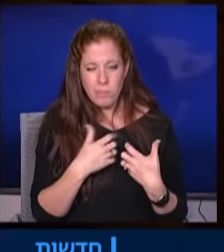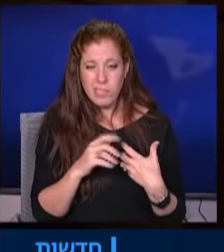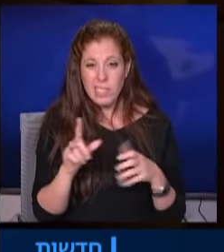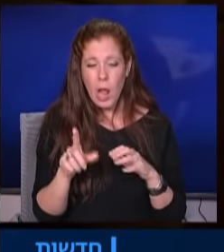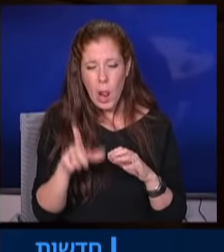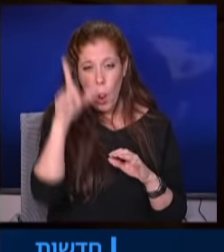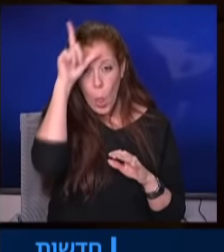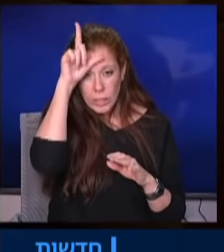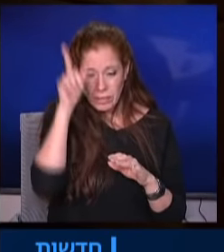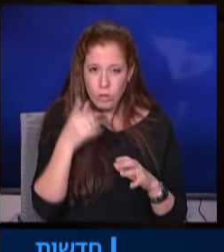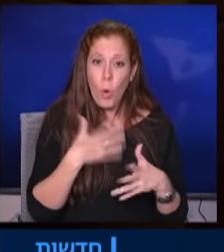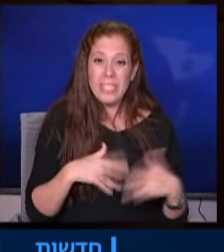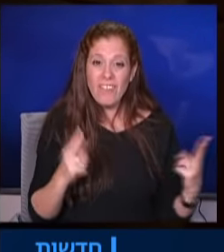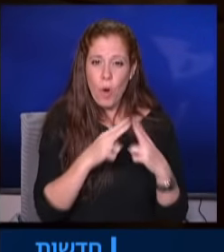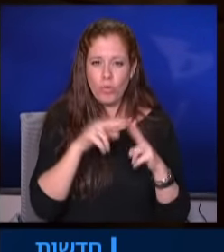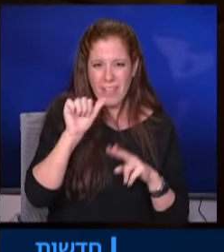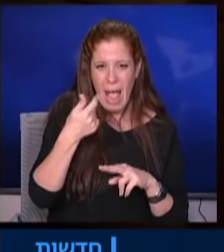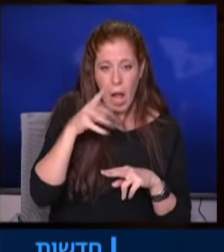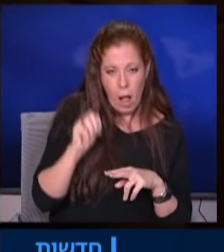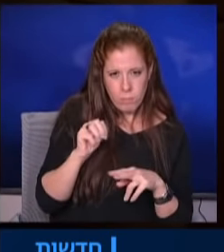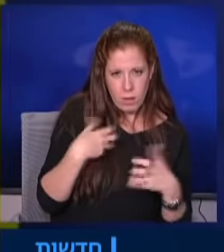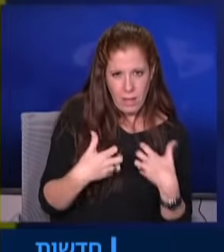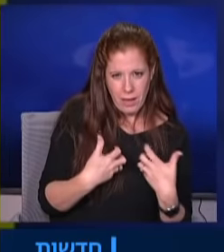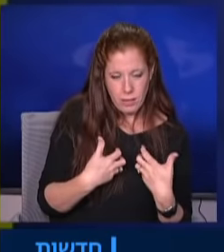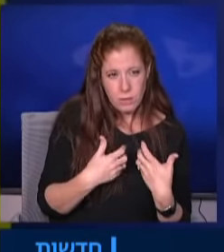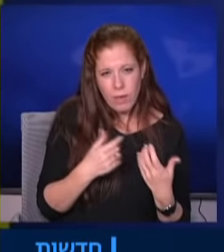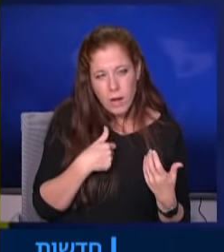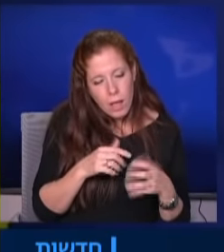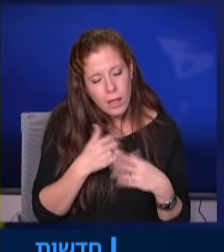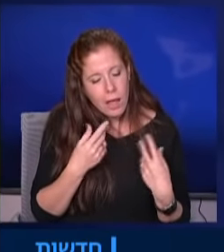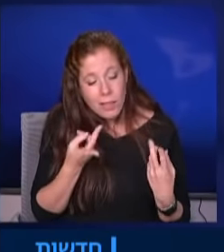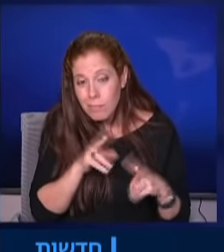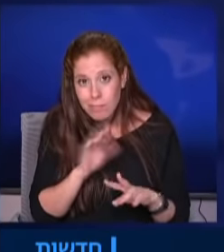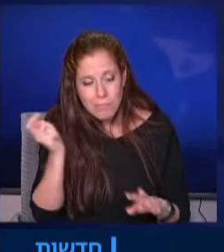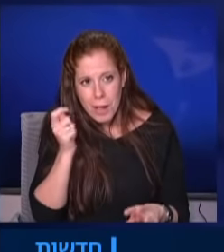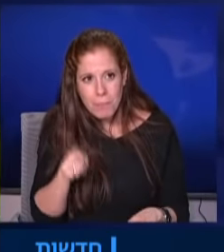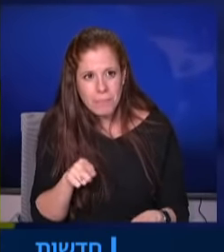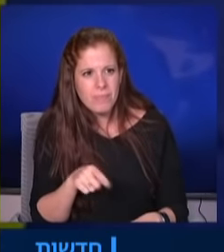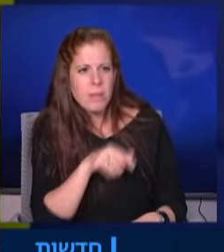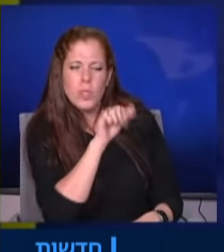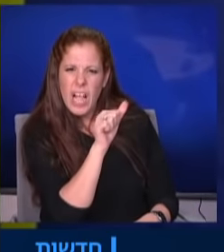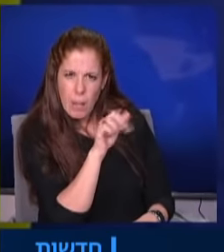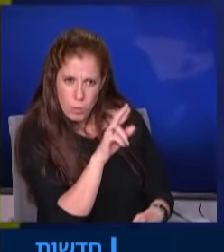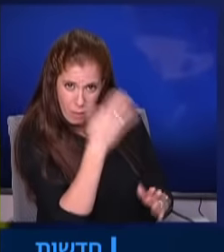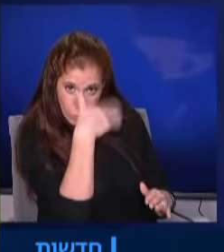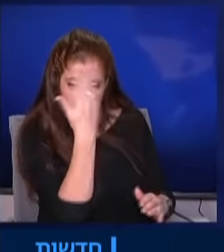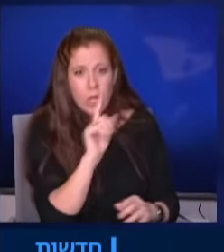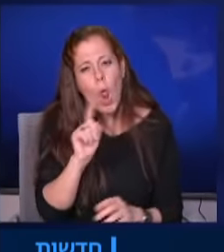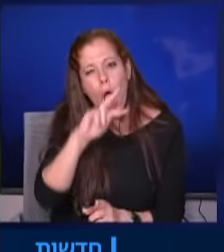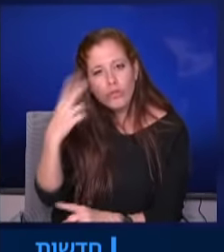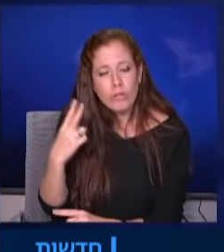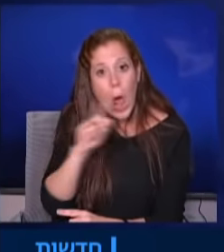תראה, זה לא אגם רוטברג? איזה אגם רוטברג? מפורסמת? לא, אגם רוטברג השנייה, הלא מפורסמת.